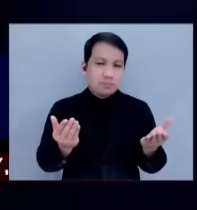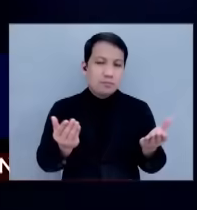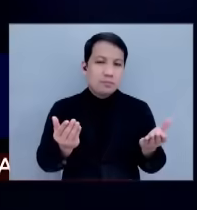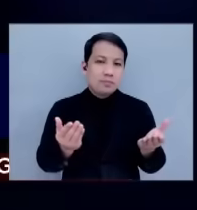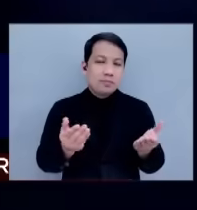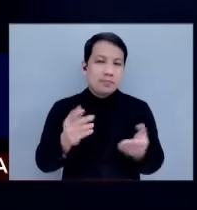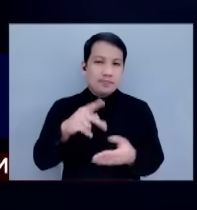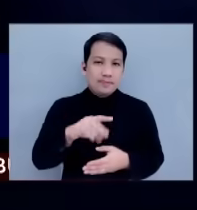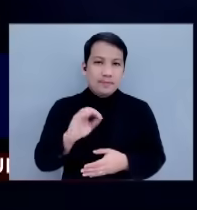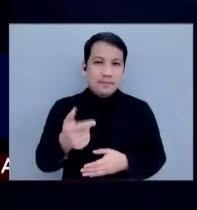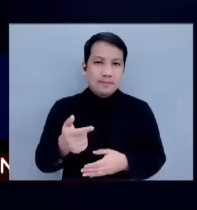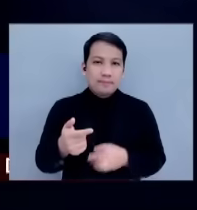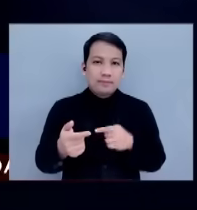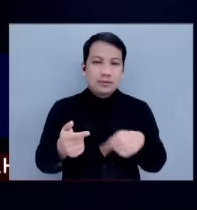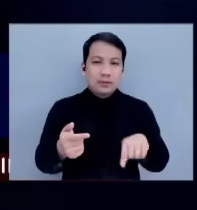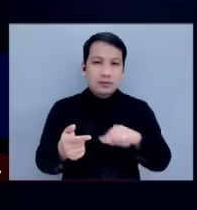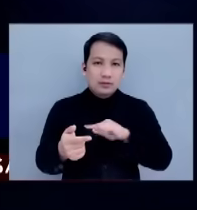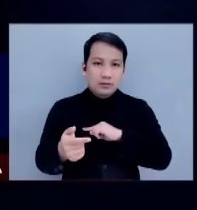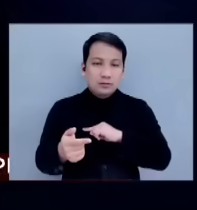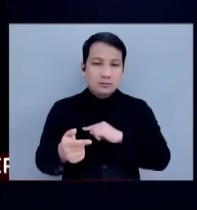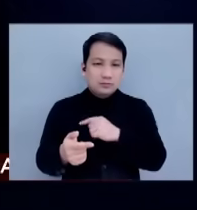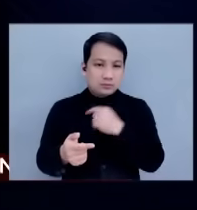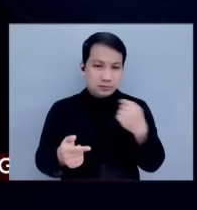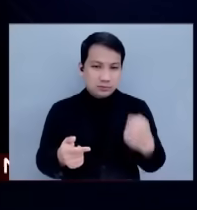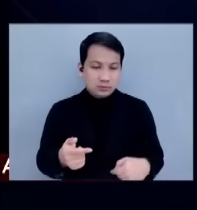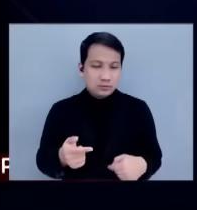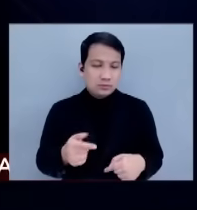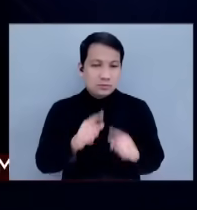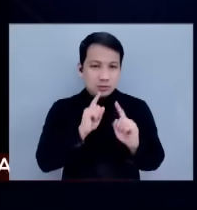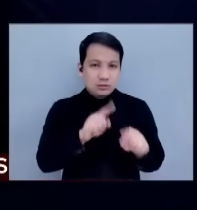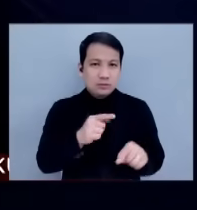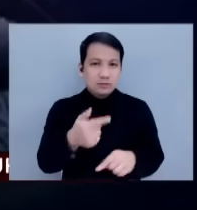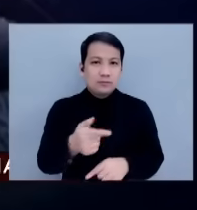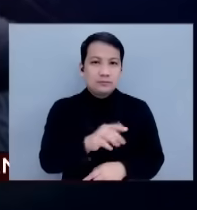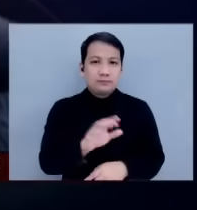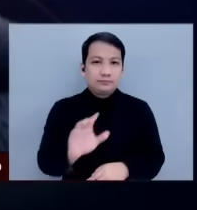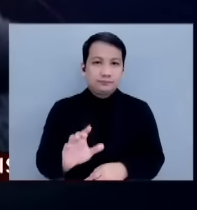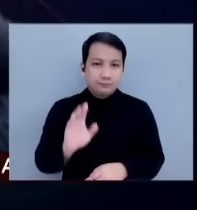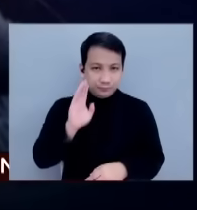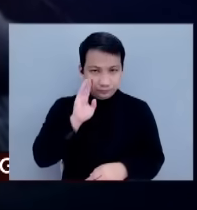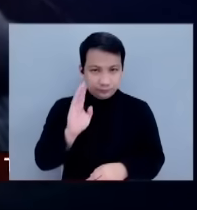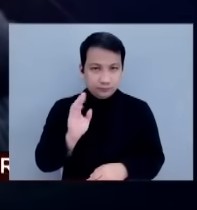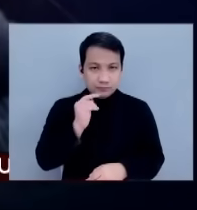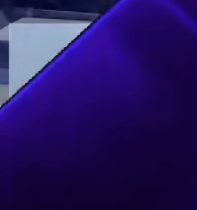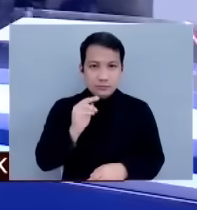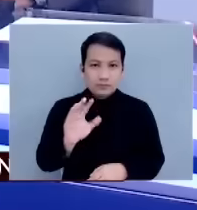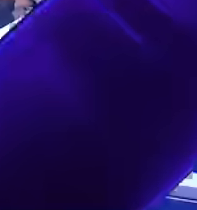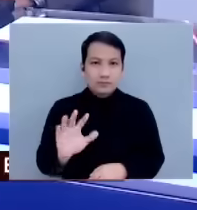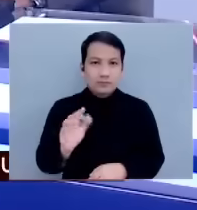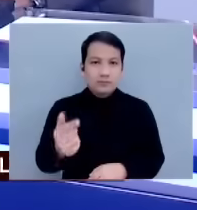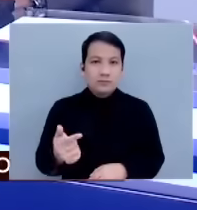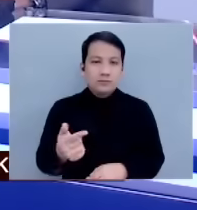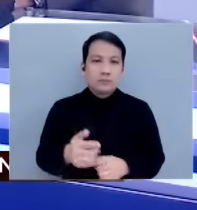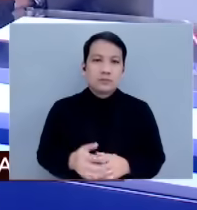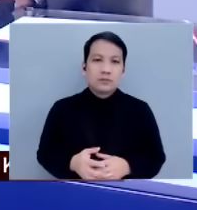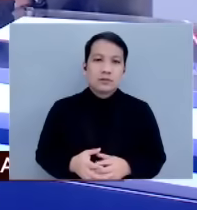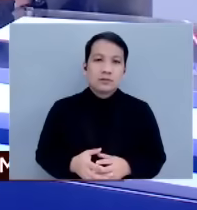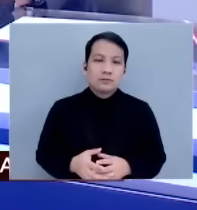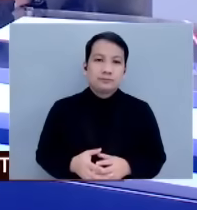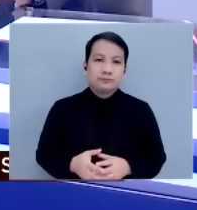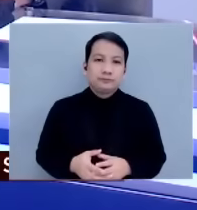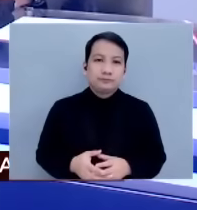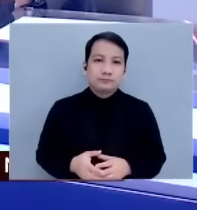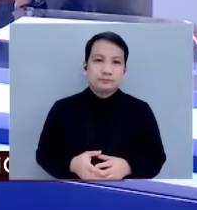pang pahayag kaugnay niyan ang China. Nagbabalita mula sa Frontline, Brian Basa, News 5. Eksaktong